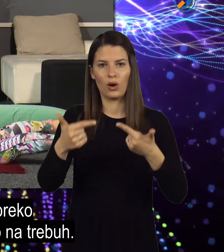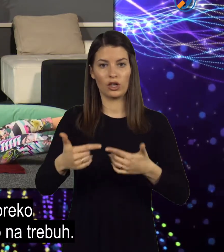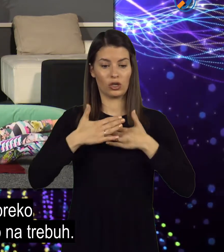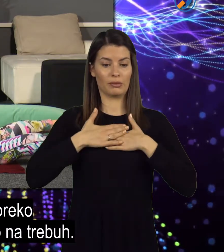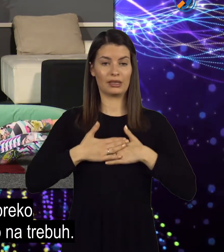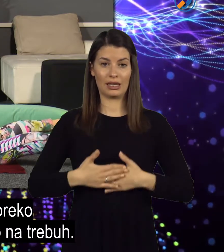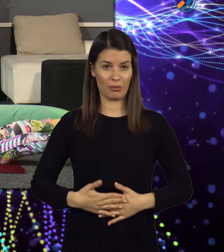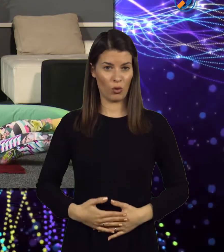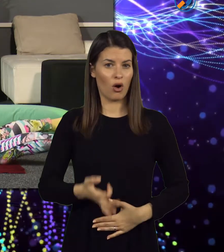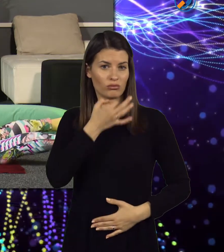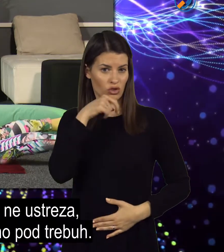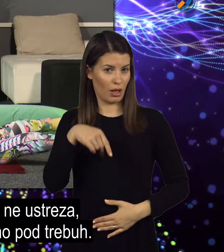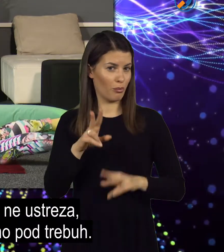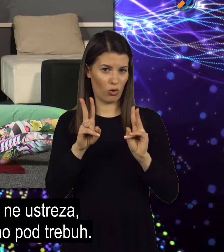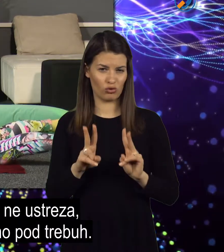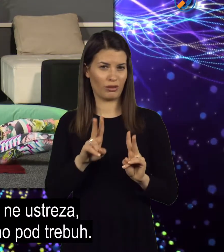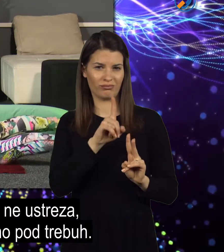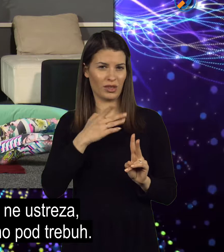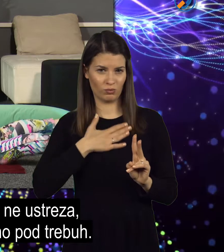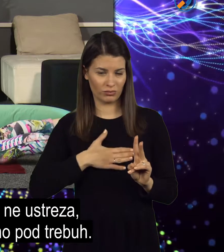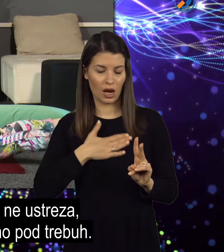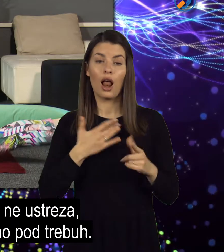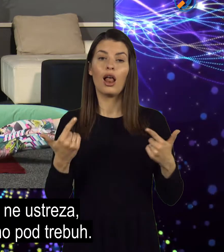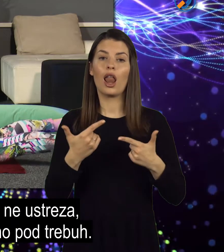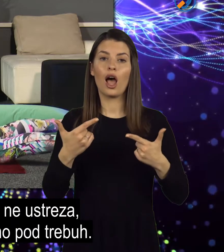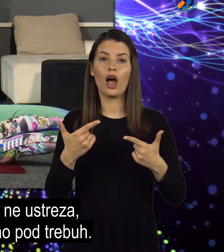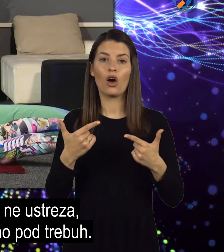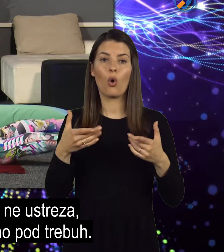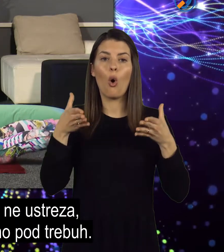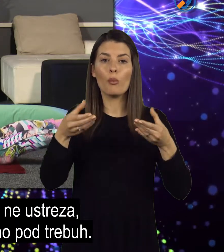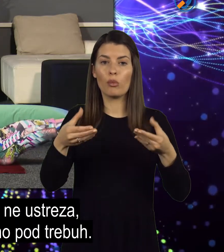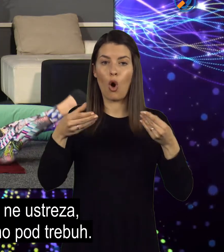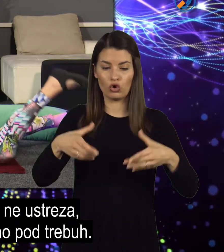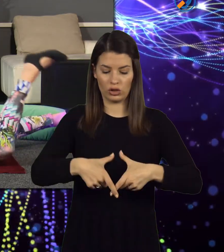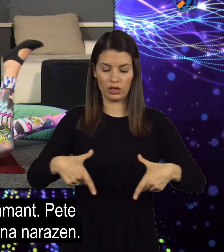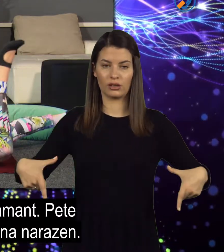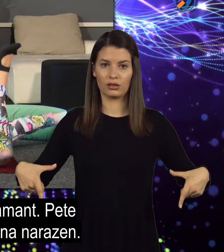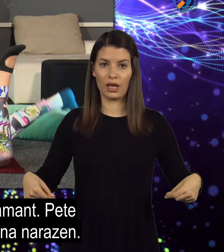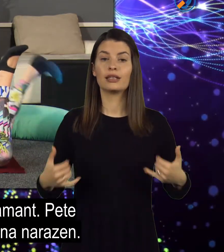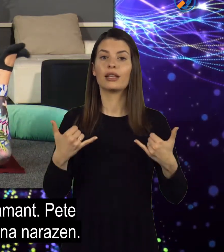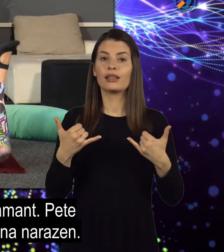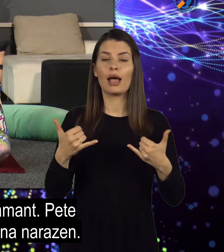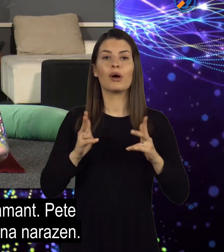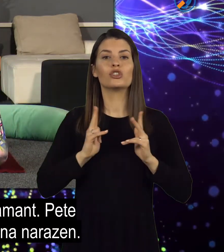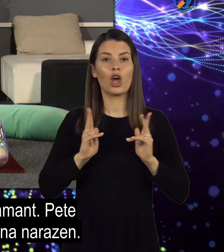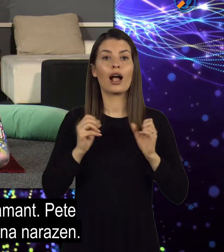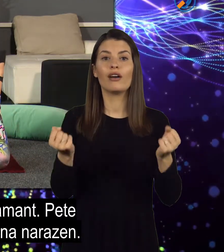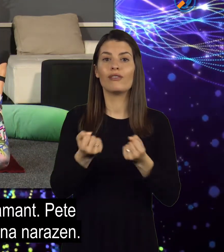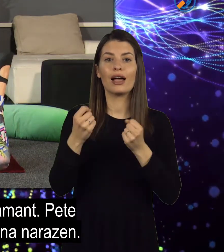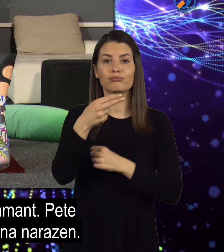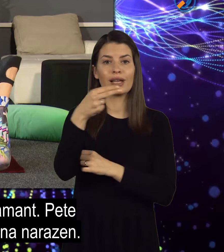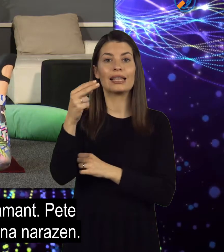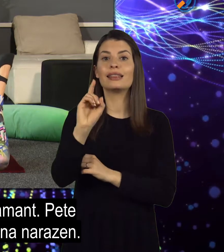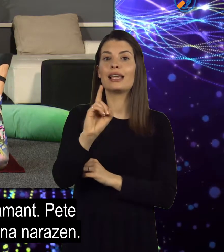na trebuh. Če vam ta položaj ne ustreza, si lahko date polšter pod trebuh, čaka nas vaja diamant.